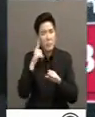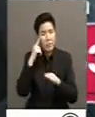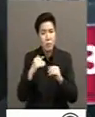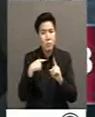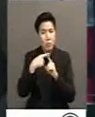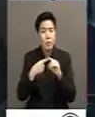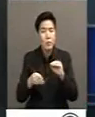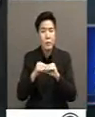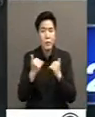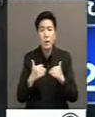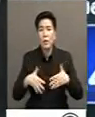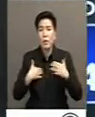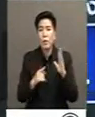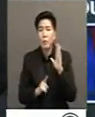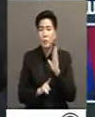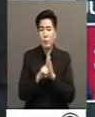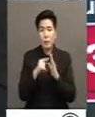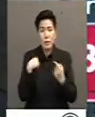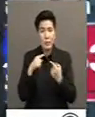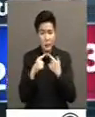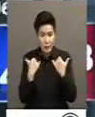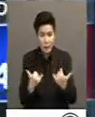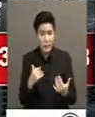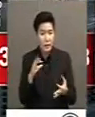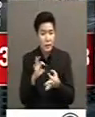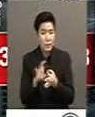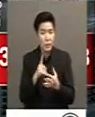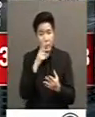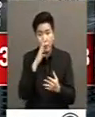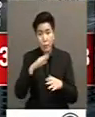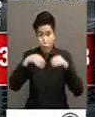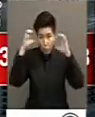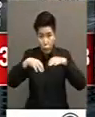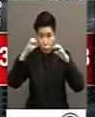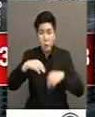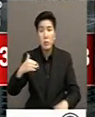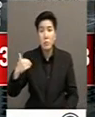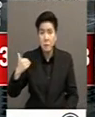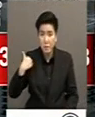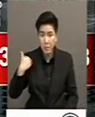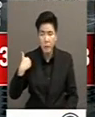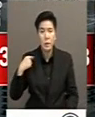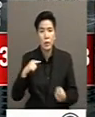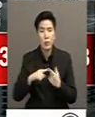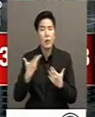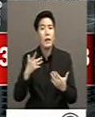ลอดทั้งสัปดาห์อุณหภูมิจะทรงตัวนะครับในลักษณะเช่นนี้แต่หากมีฝนตกลงมาก็จะทำให้อุณหภูมิ